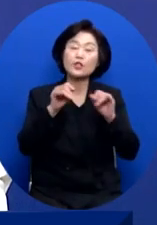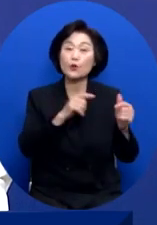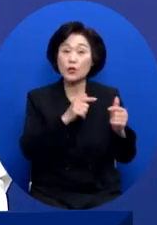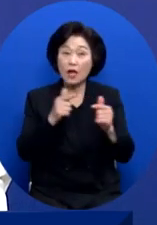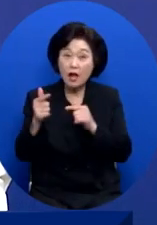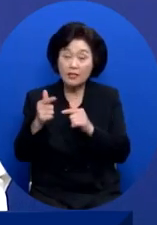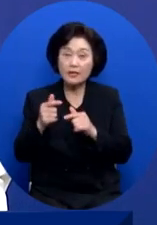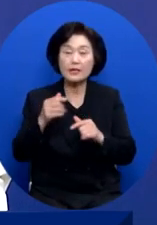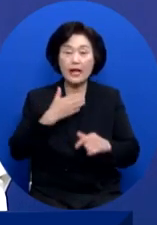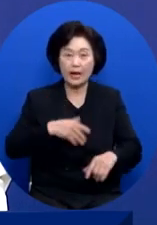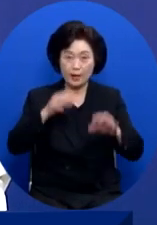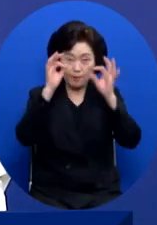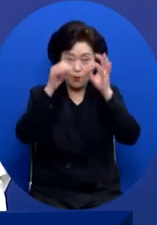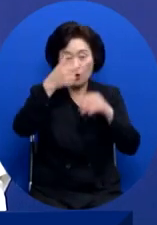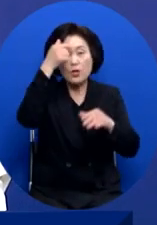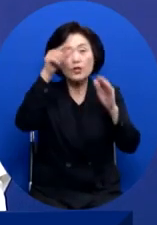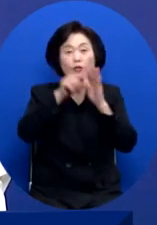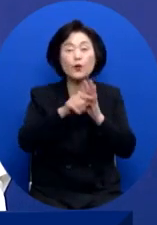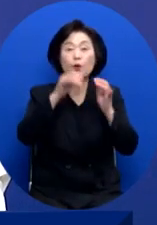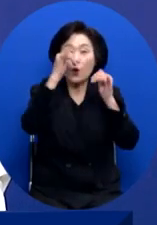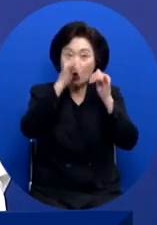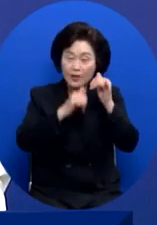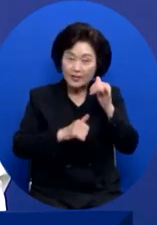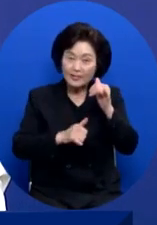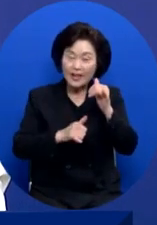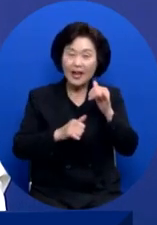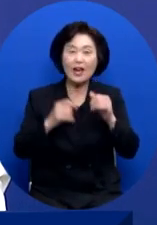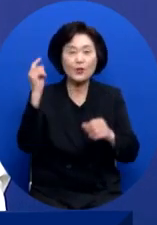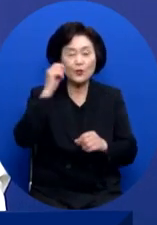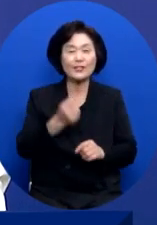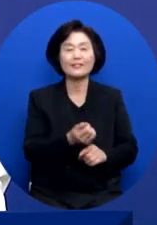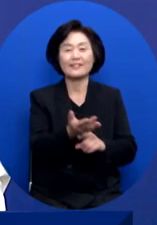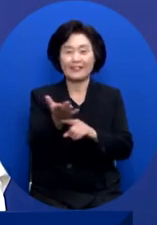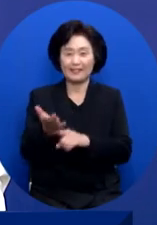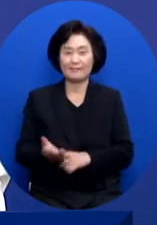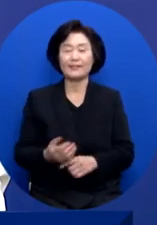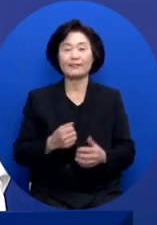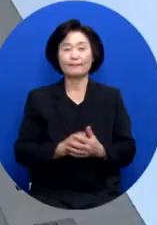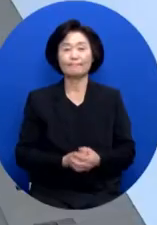발자취를 따라가며 기독교 역사를 돌아봤습니다. 이가영 기자입니다.